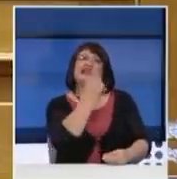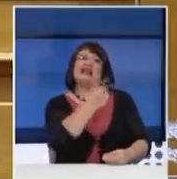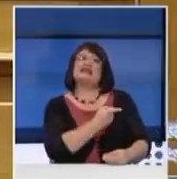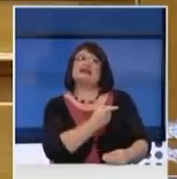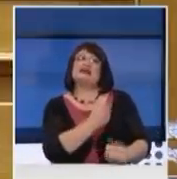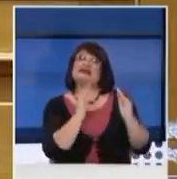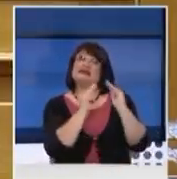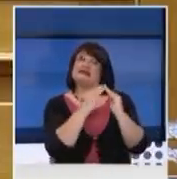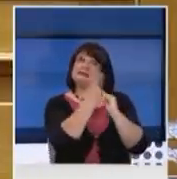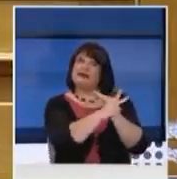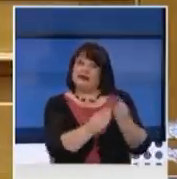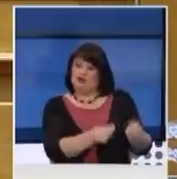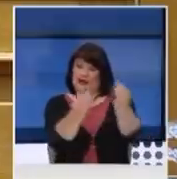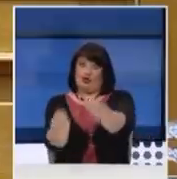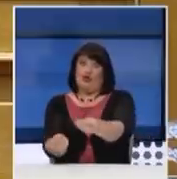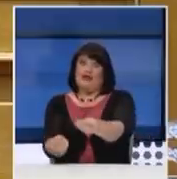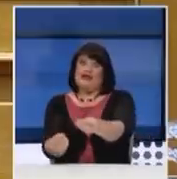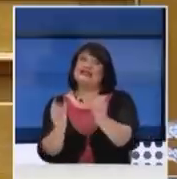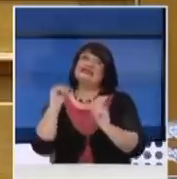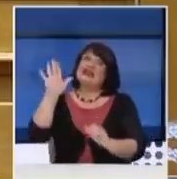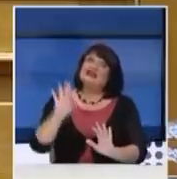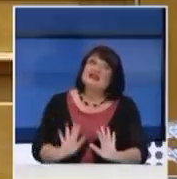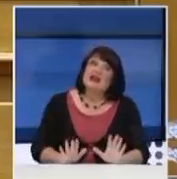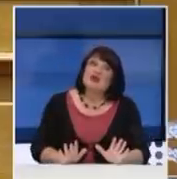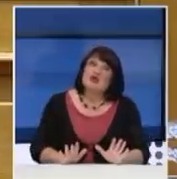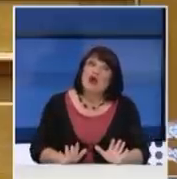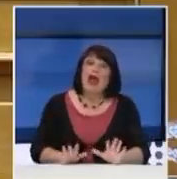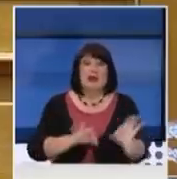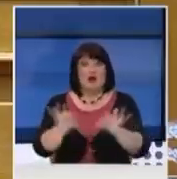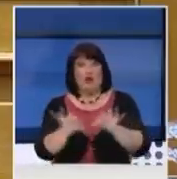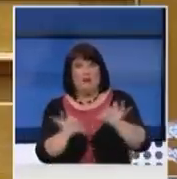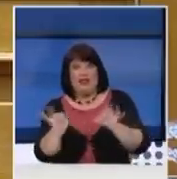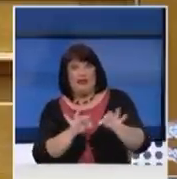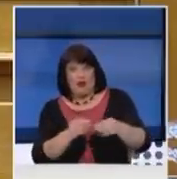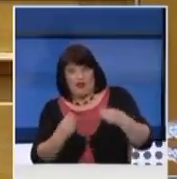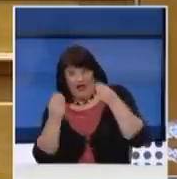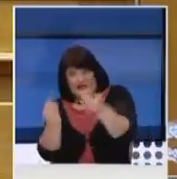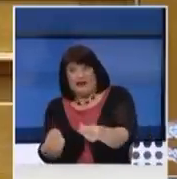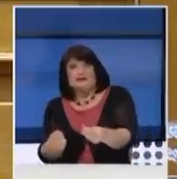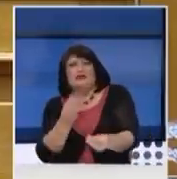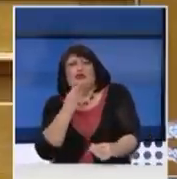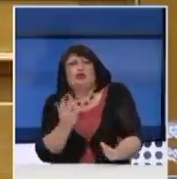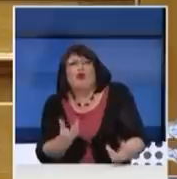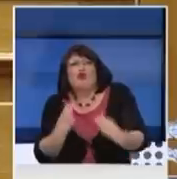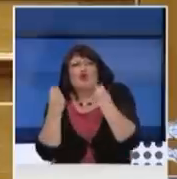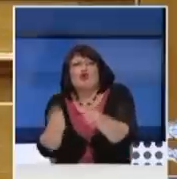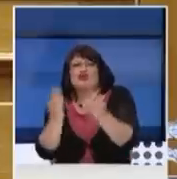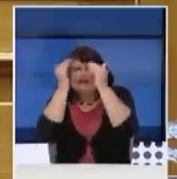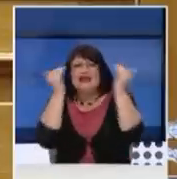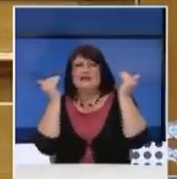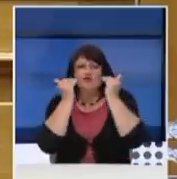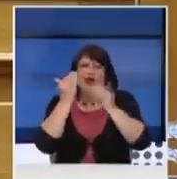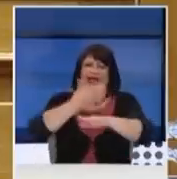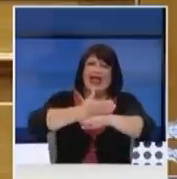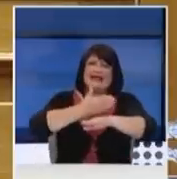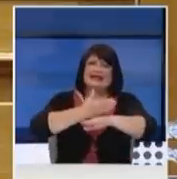Θα δίνετε το σπίτι σας εσείς κατά 56% σε κάποιο ξένο, αν είχατε ένα οικόπεδο? Όχι. Γιατί το δίνετε εδώ? Πήρατε